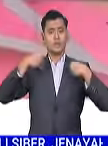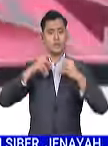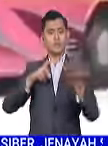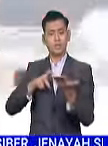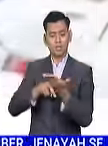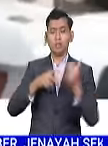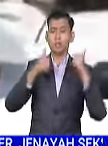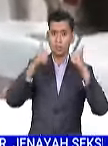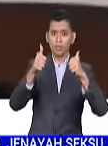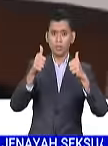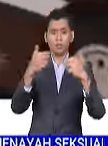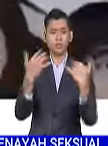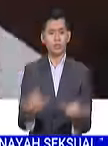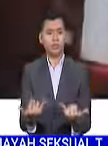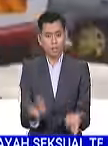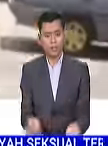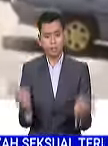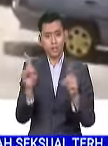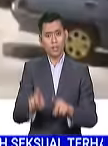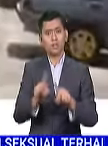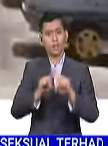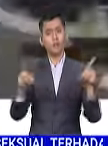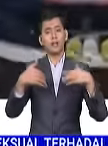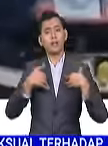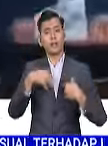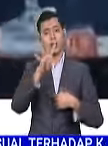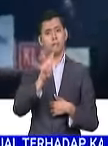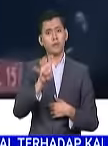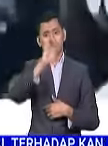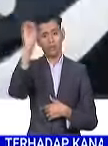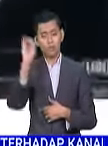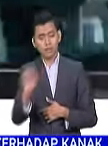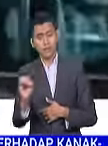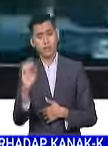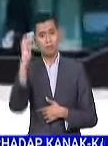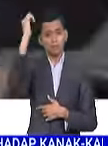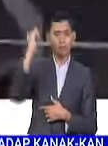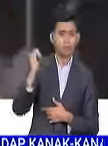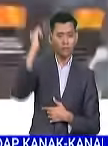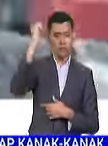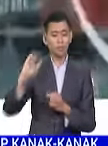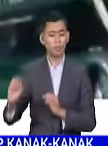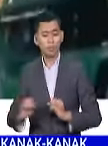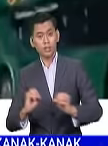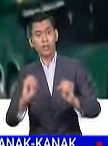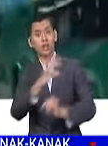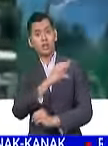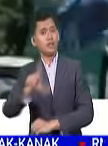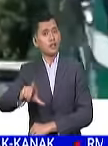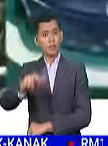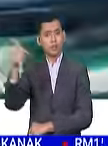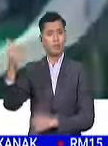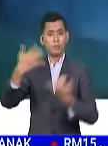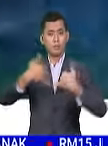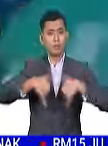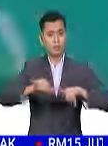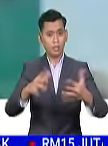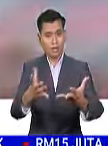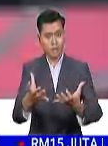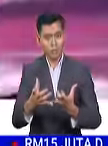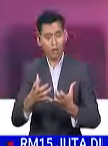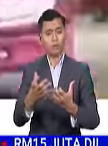sangat memberangsangkan ketika ini. Bagaimanapun, hanya 40% bas ekspres perdana beroperasi, manakala selebihnya masih memerlukan